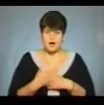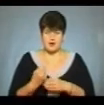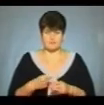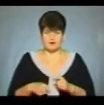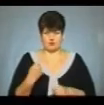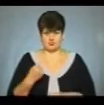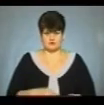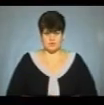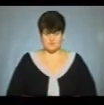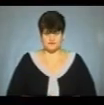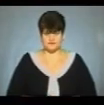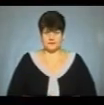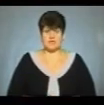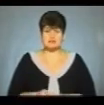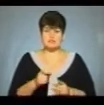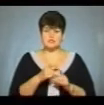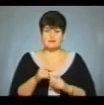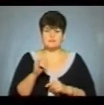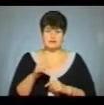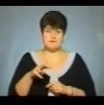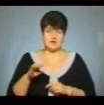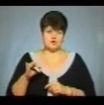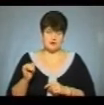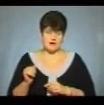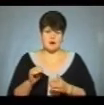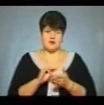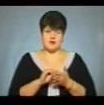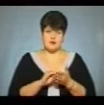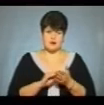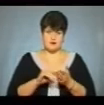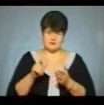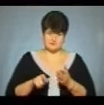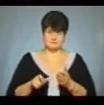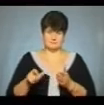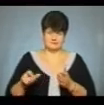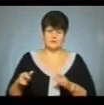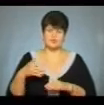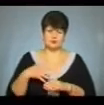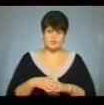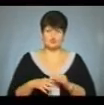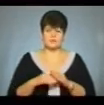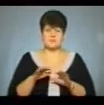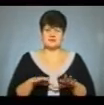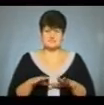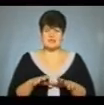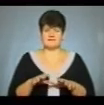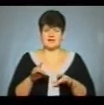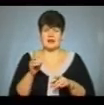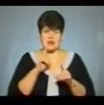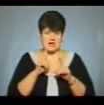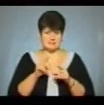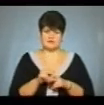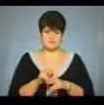порушеннях. За словами Івана Марчука, автори резолюції розуміють, що до виборів до місцевих рад ці недоліки не